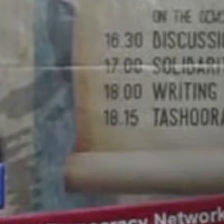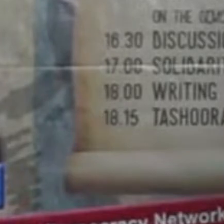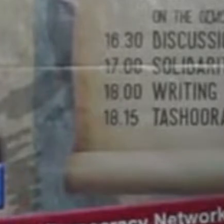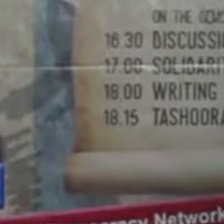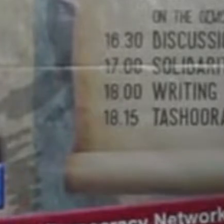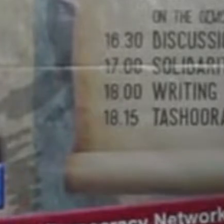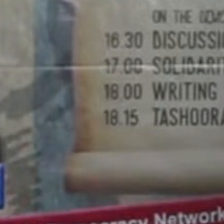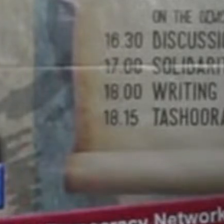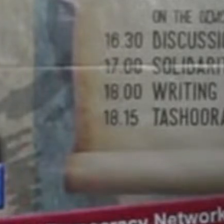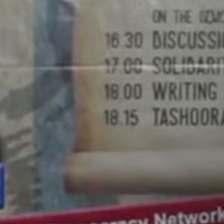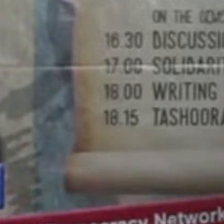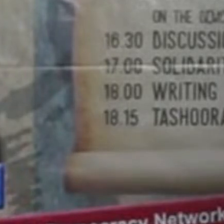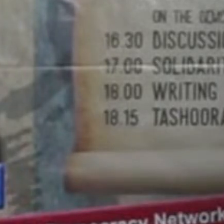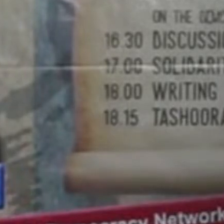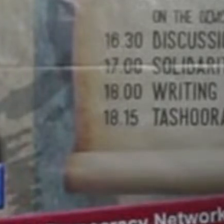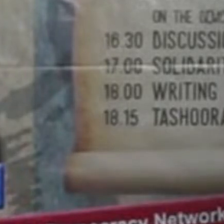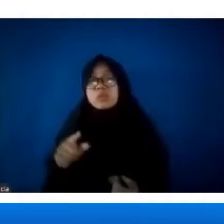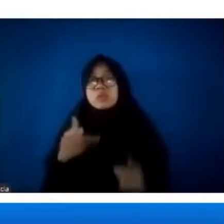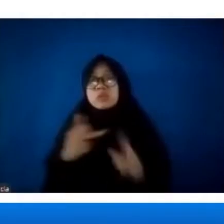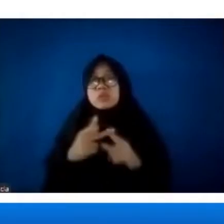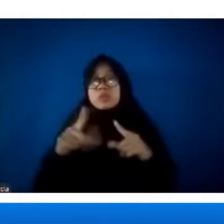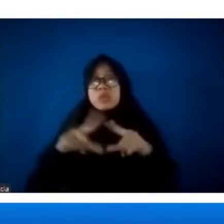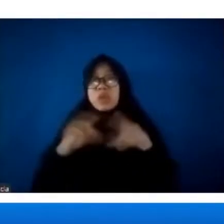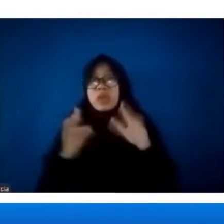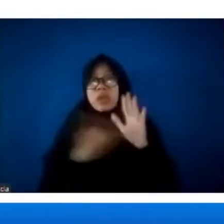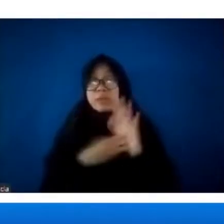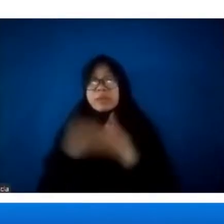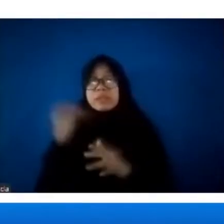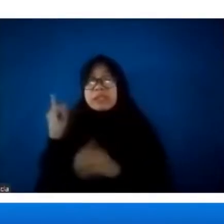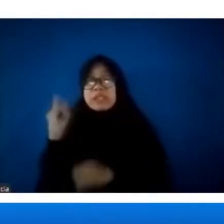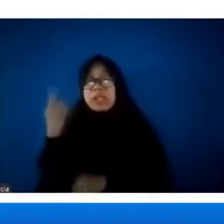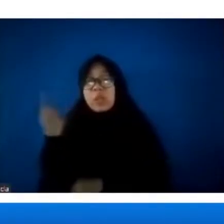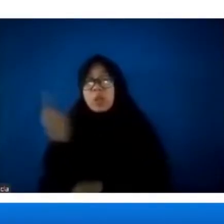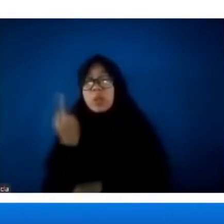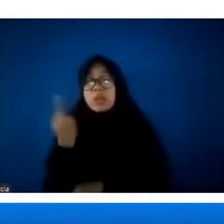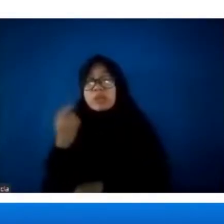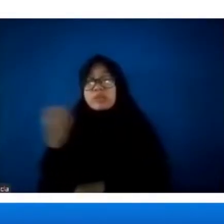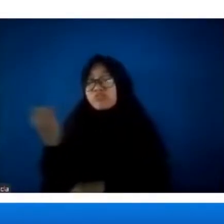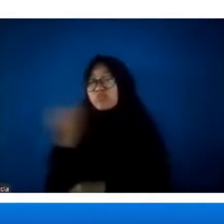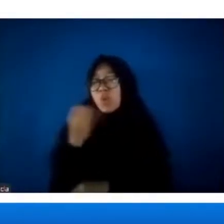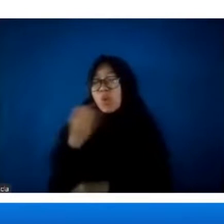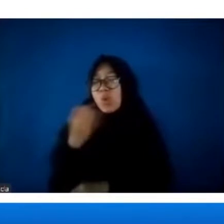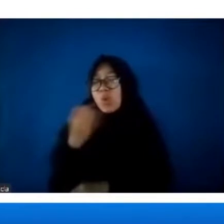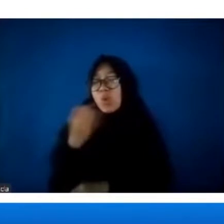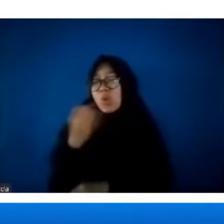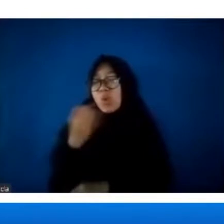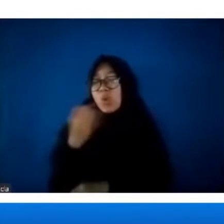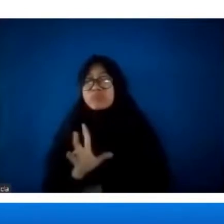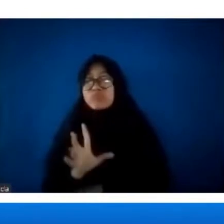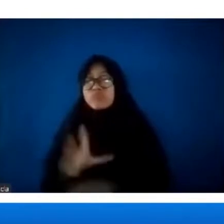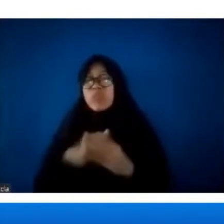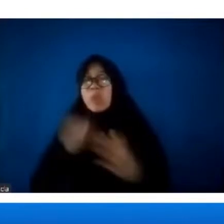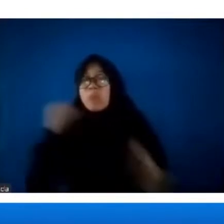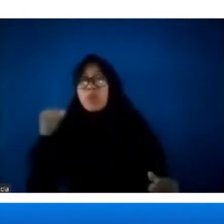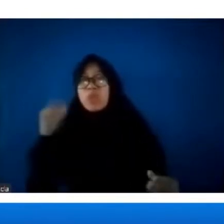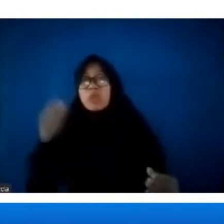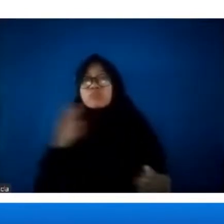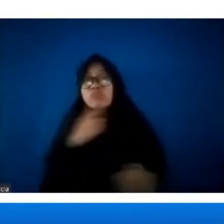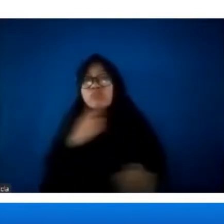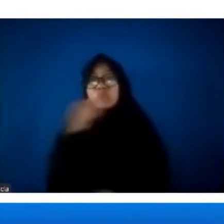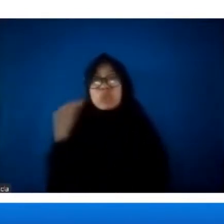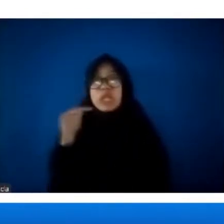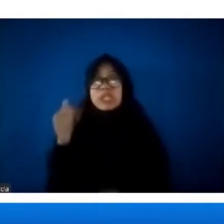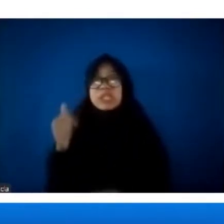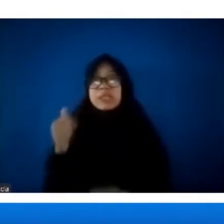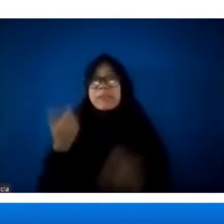demokrasi di Hong Kong, di seluruh dunia. Terima kasih. People in Hong Kong, of their rights, of their freedoms, freedom of expression, freedom of